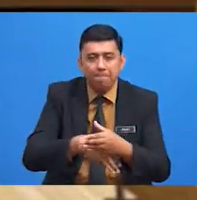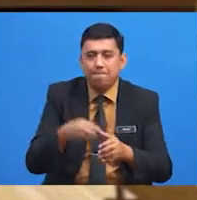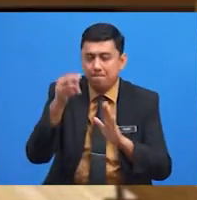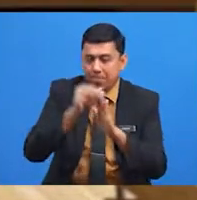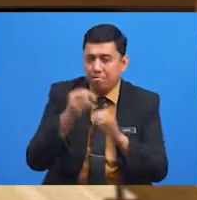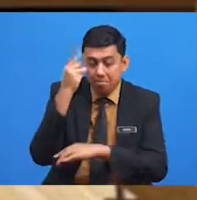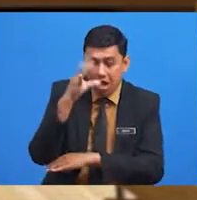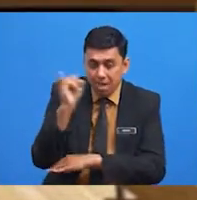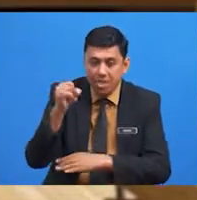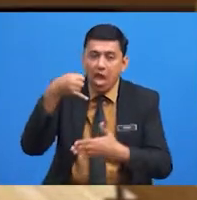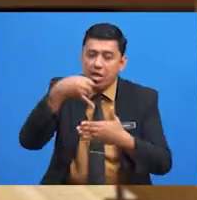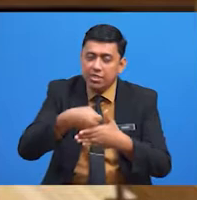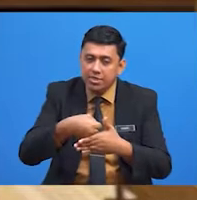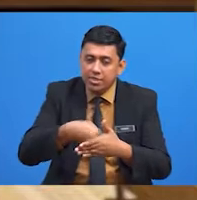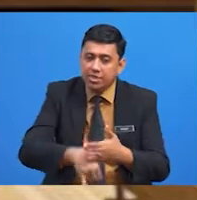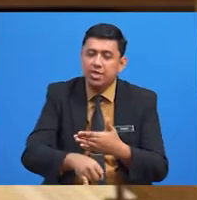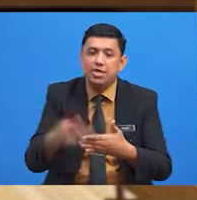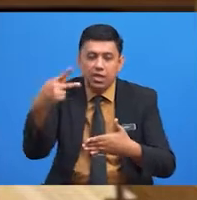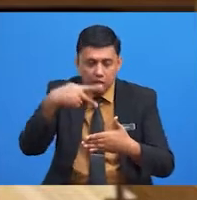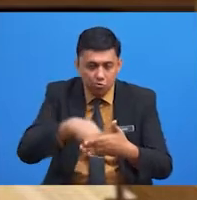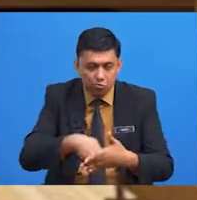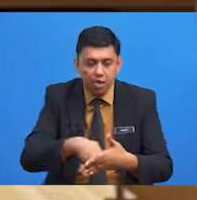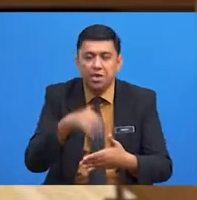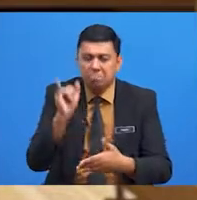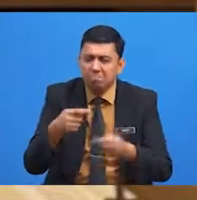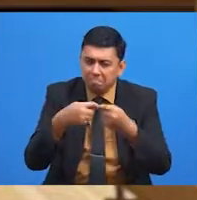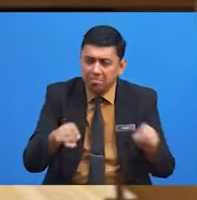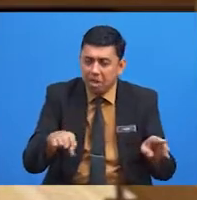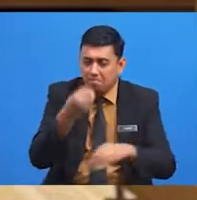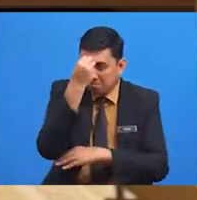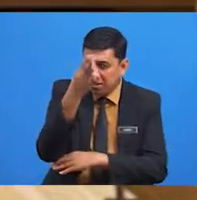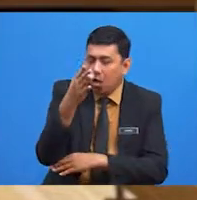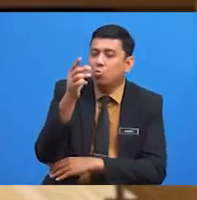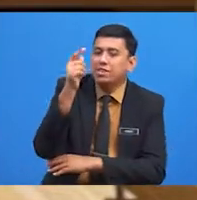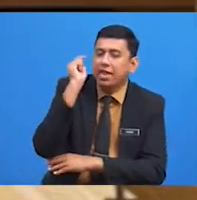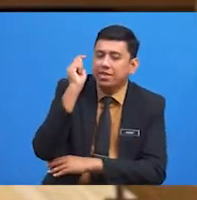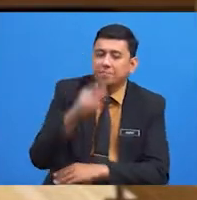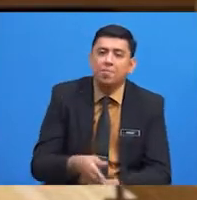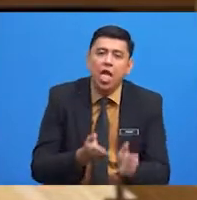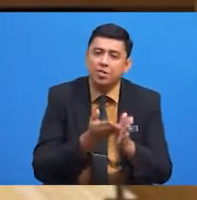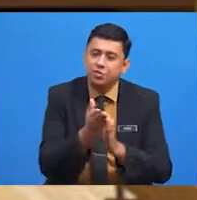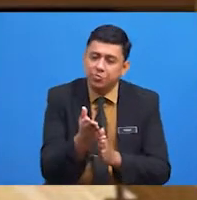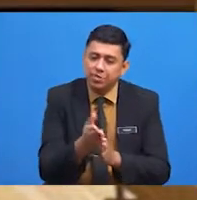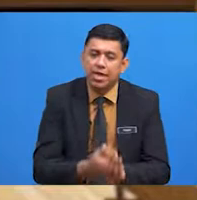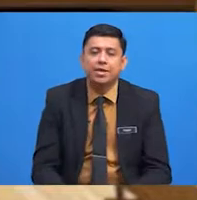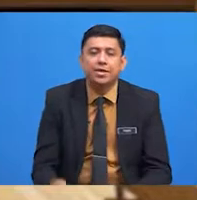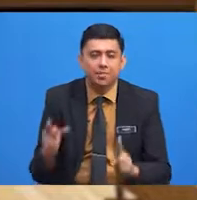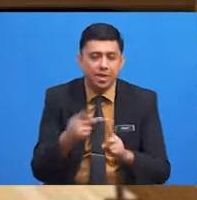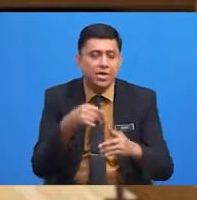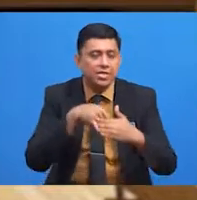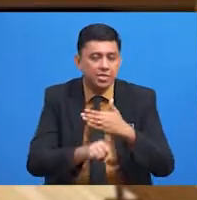isi kandungan yang telah cikgu terangkan tadi. Kita teruskan kepada